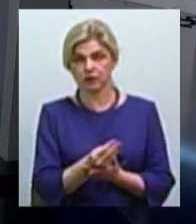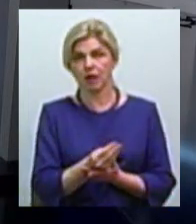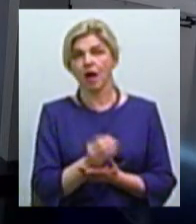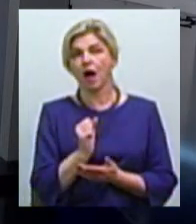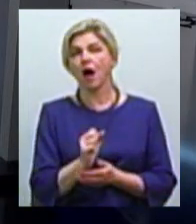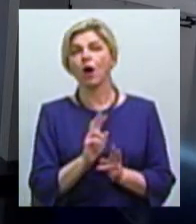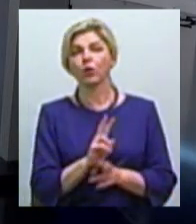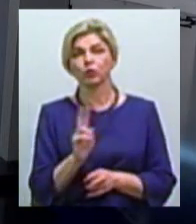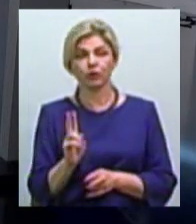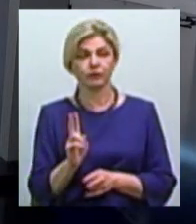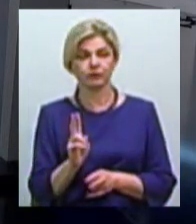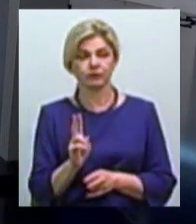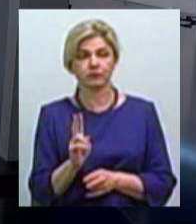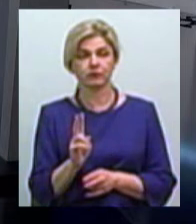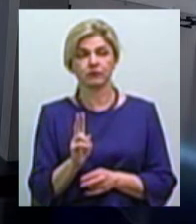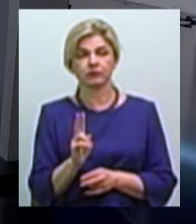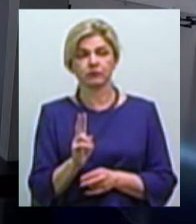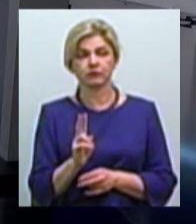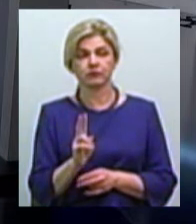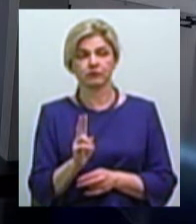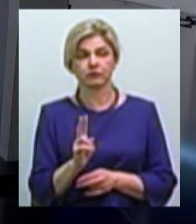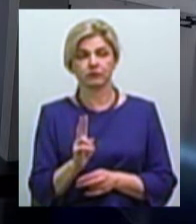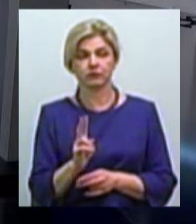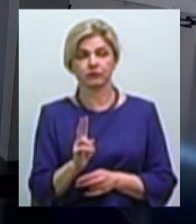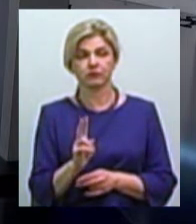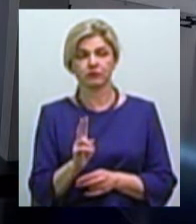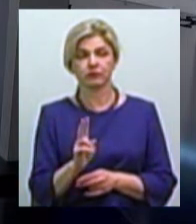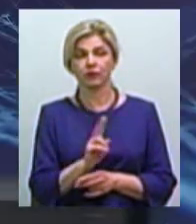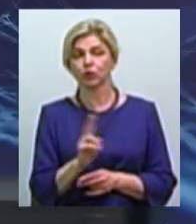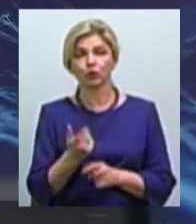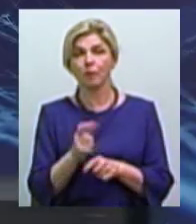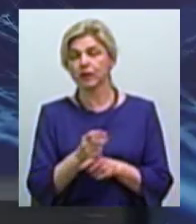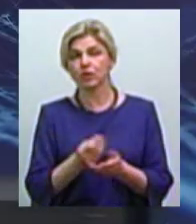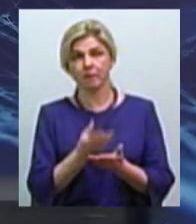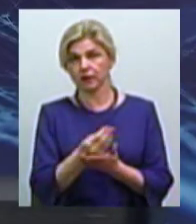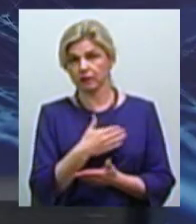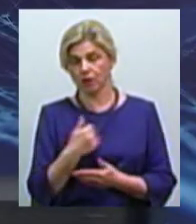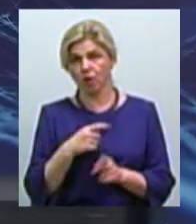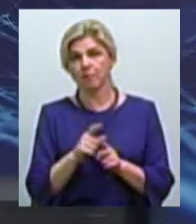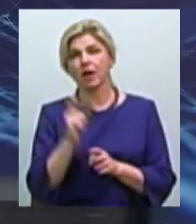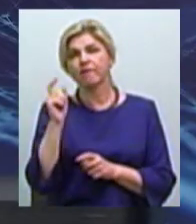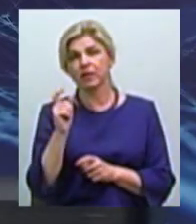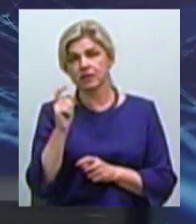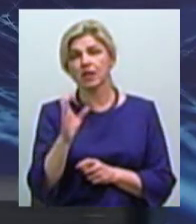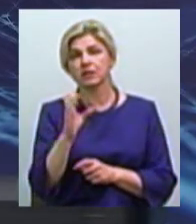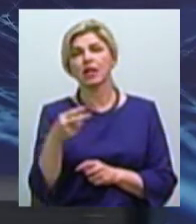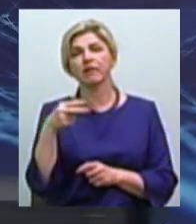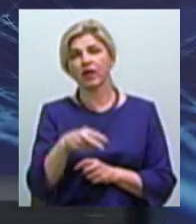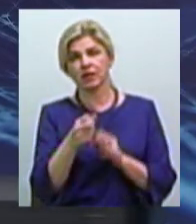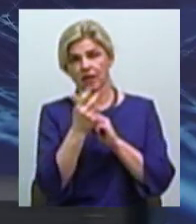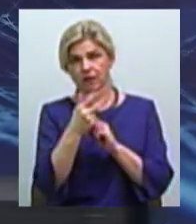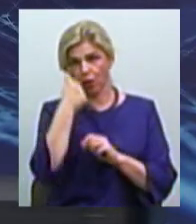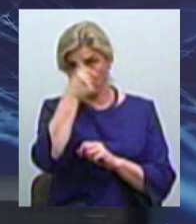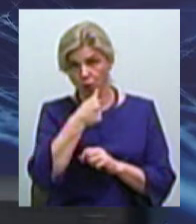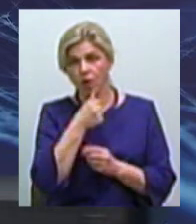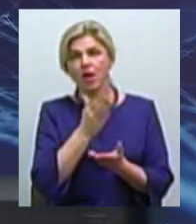а ніхто більше... Це так і відбувається. Вони зависають, і з 2013 року є правопорушники,